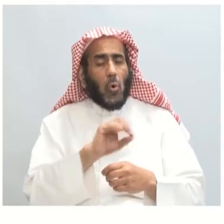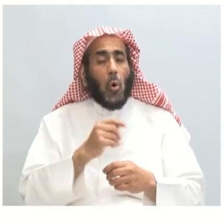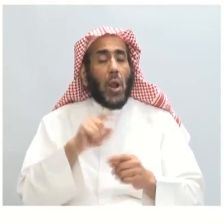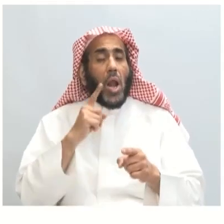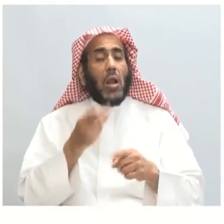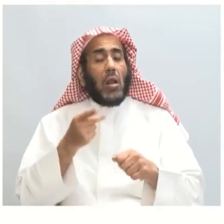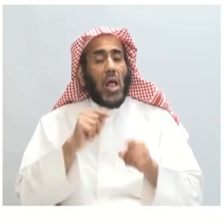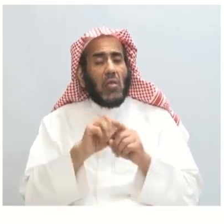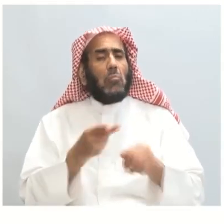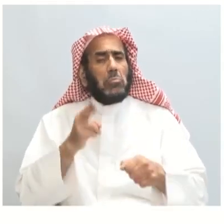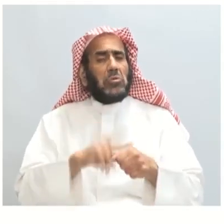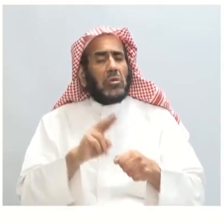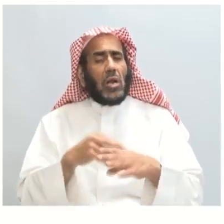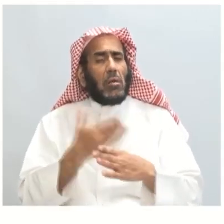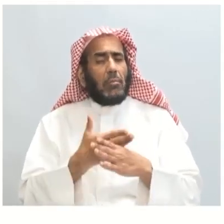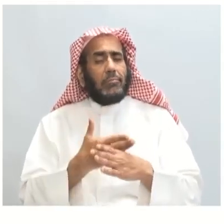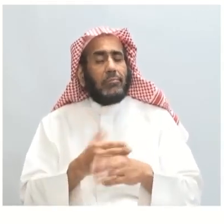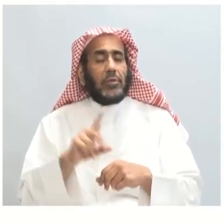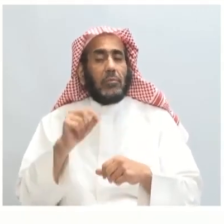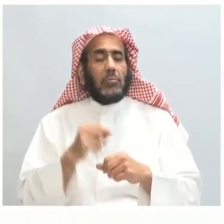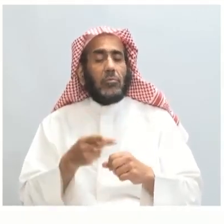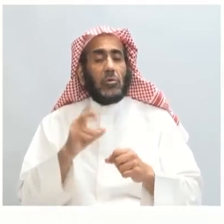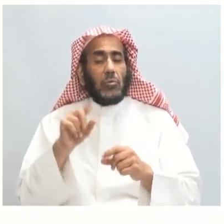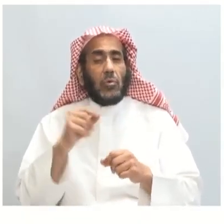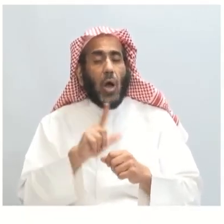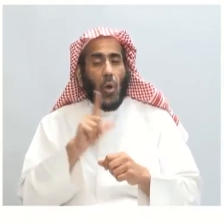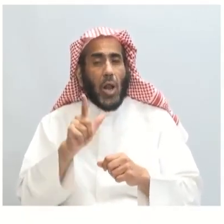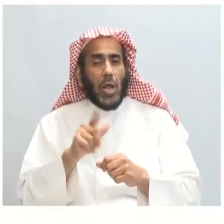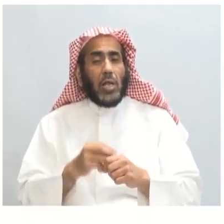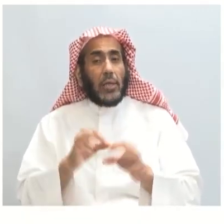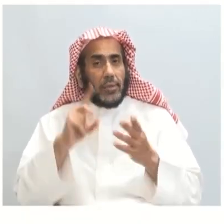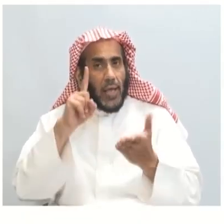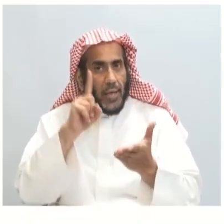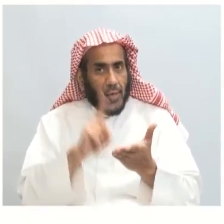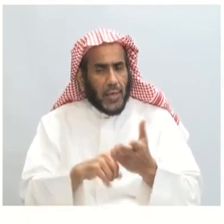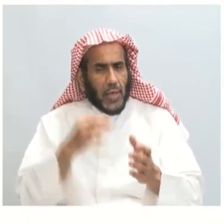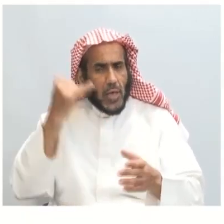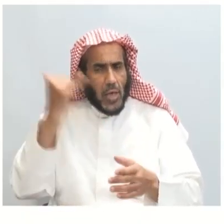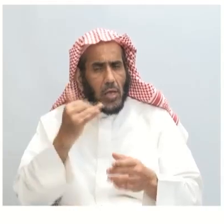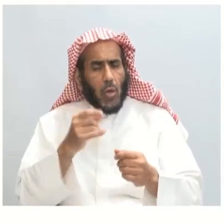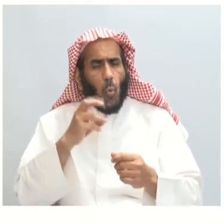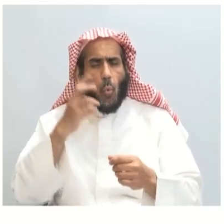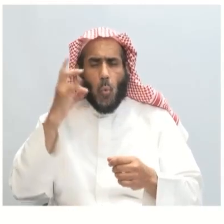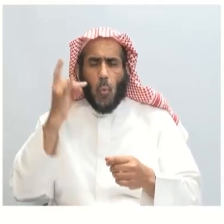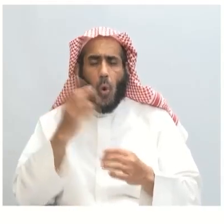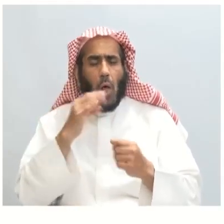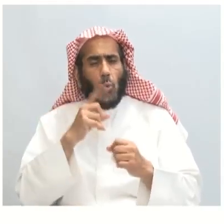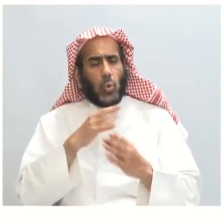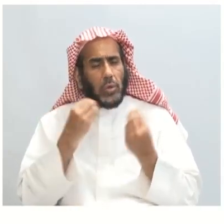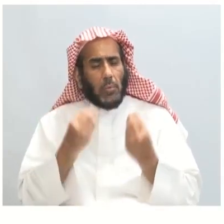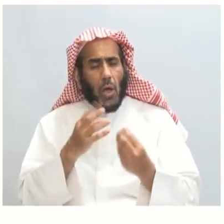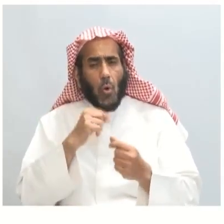الهدف من تكرارها هنا احسنتم ممتاز نقول التاكيد على ضروره ماذا التمهل